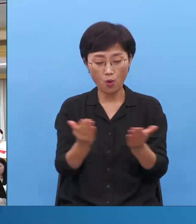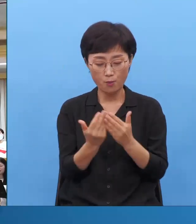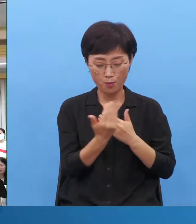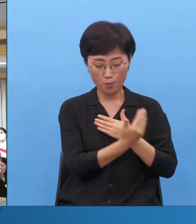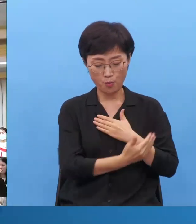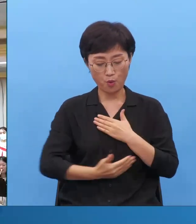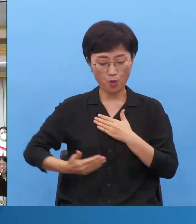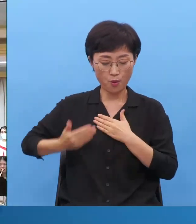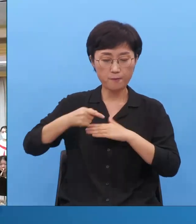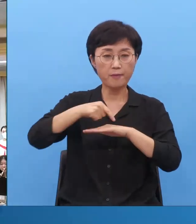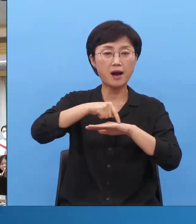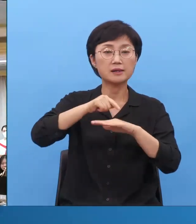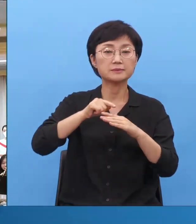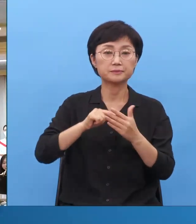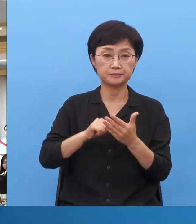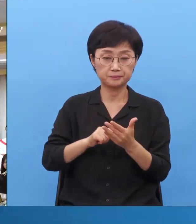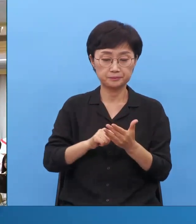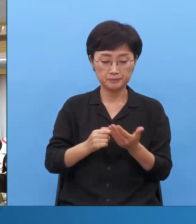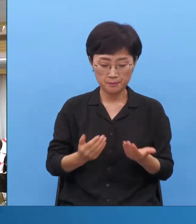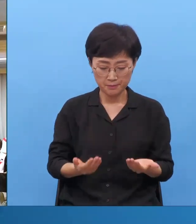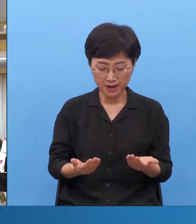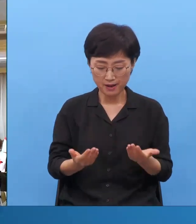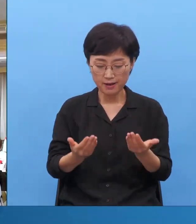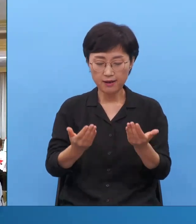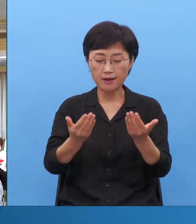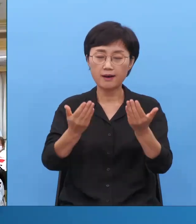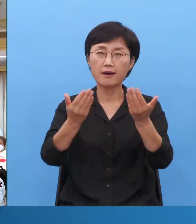온몸과 마음을